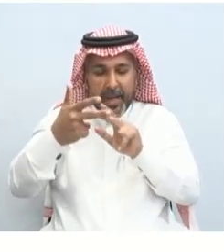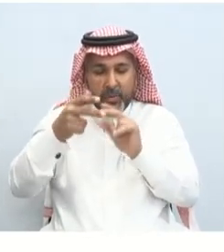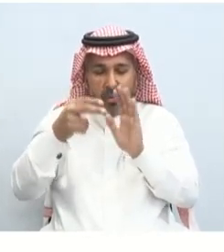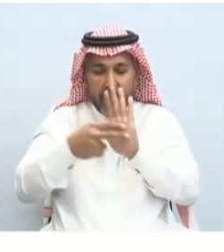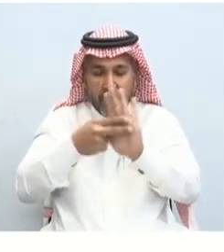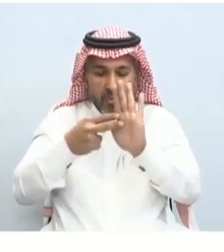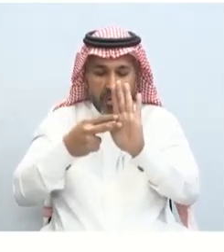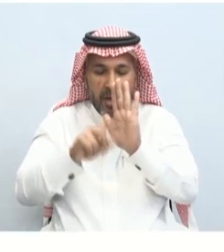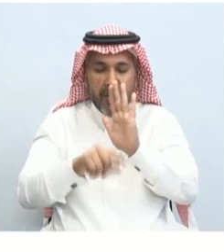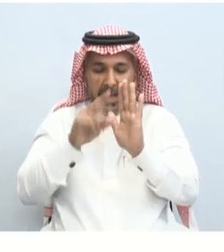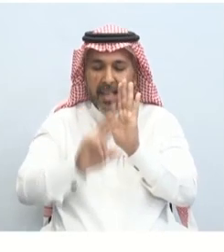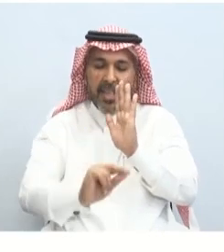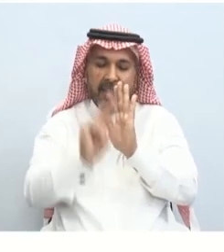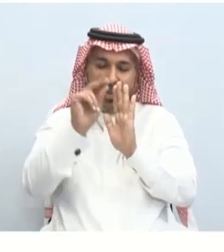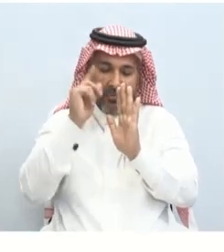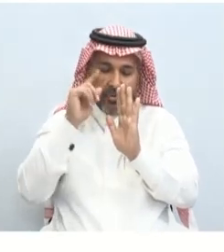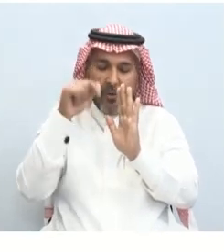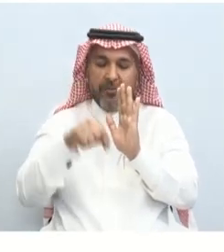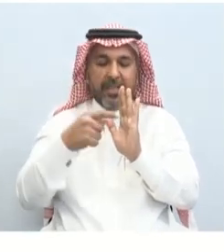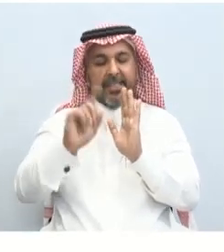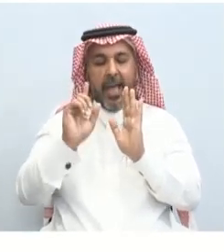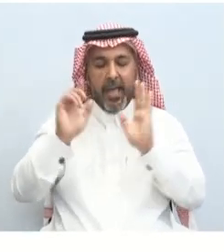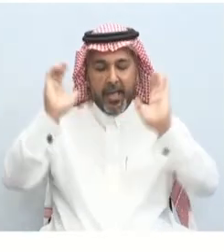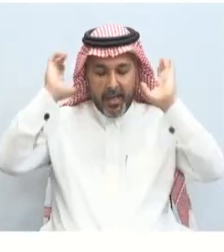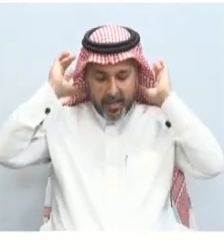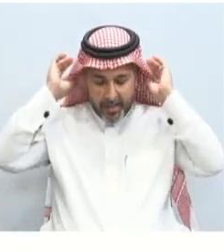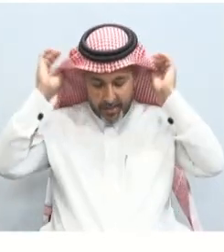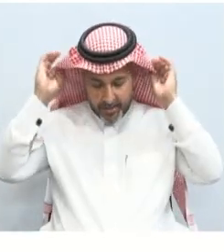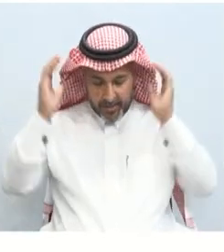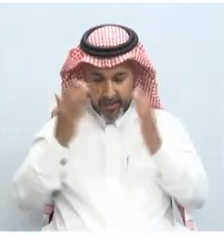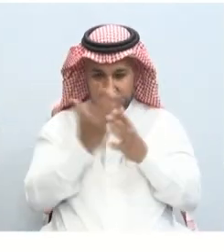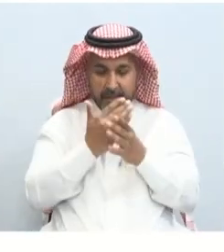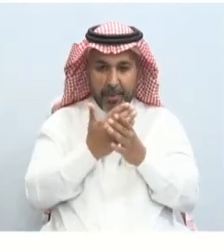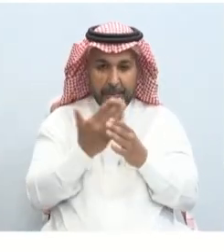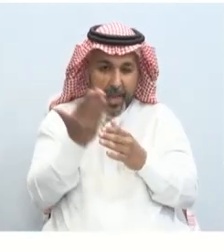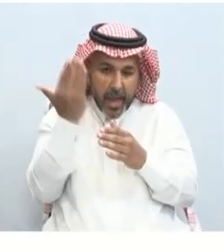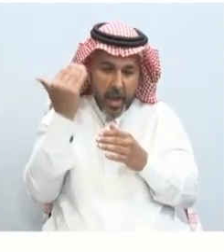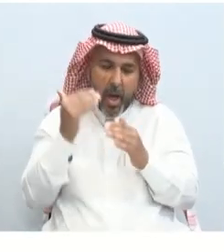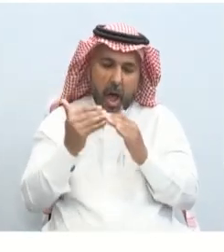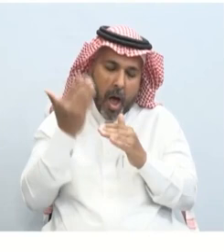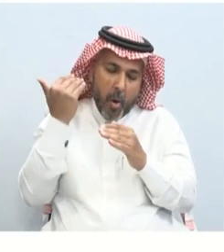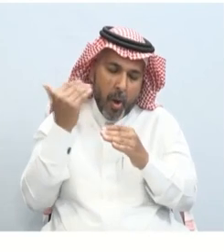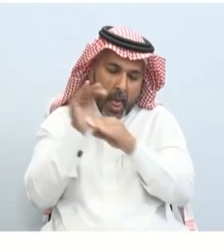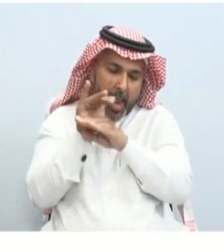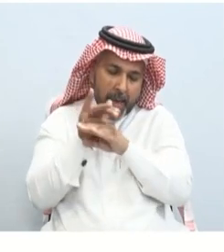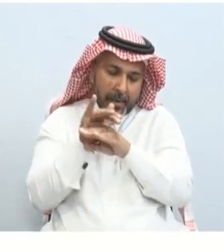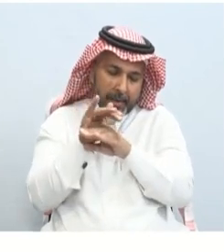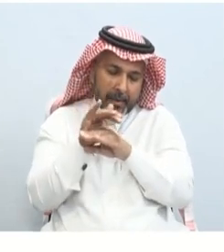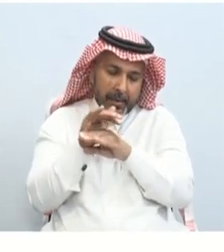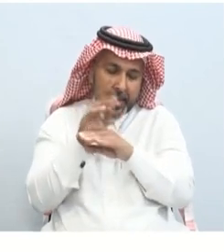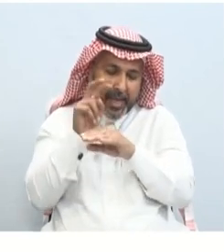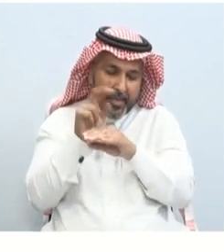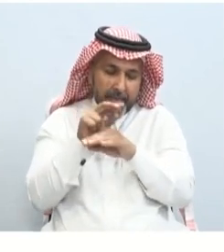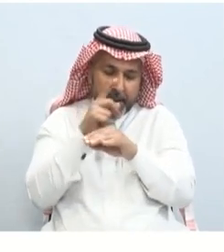المقدمات الاستدلال هنا صحيح لانه متضمن للمقدمات لكن المقدمات